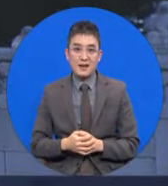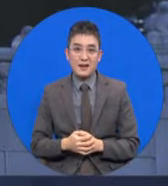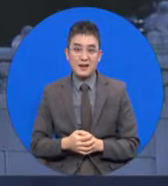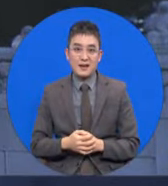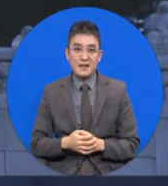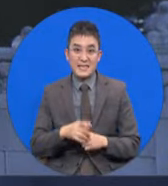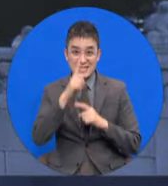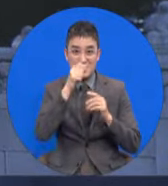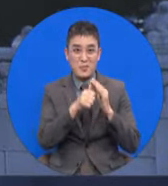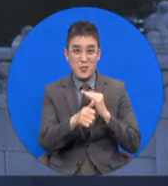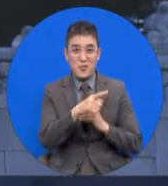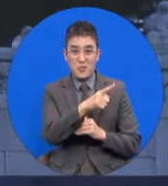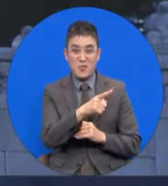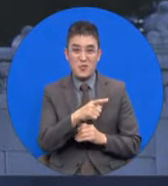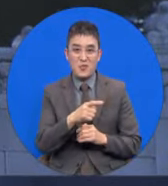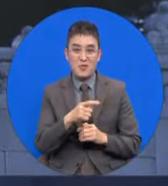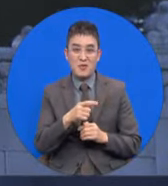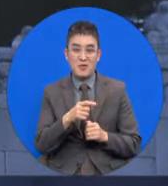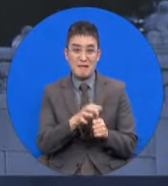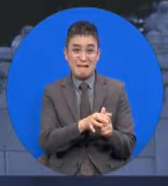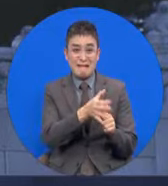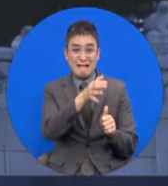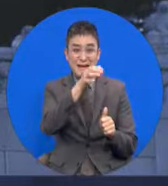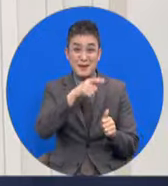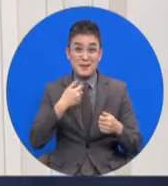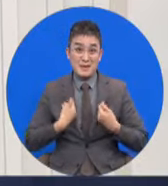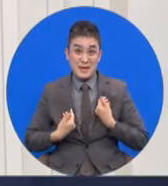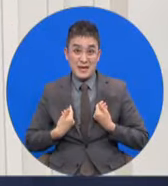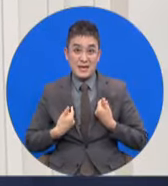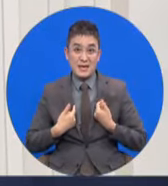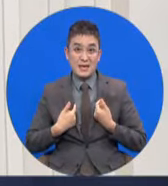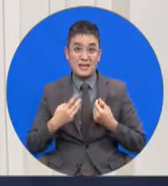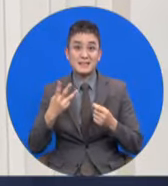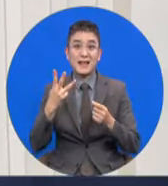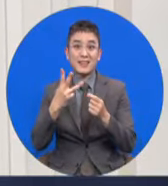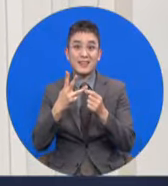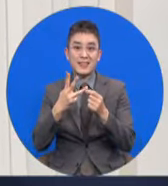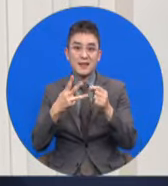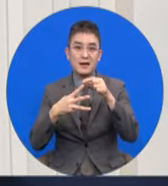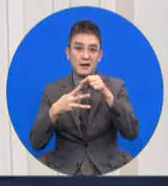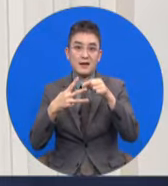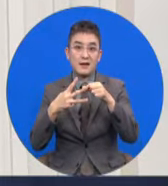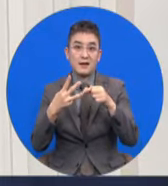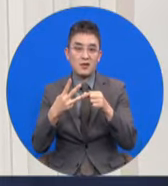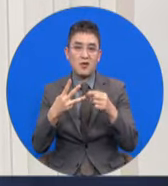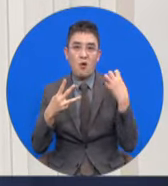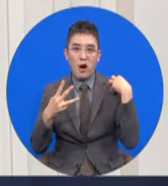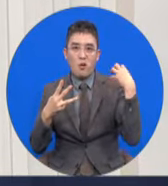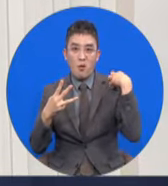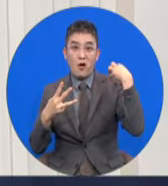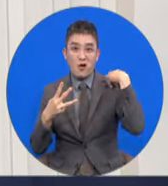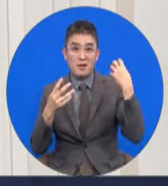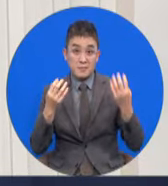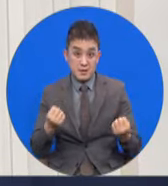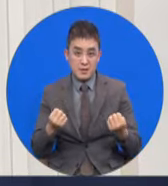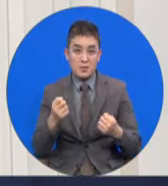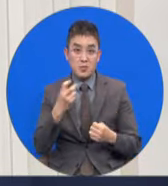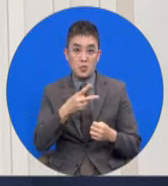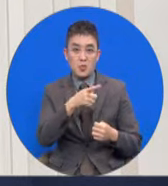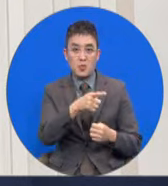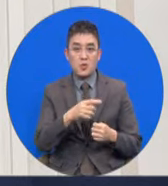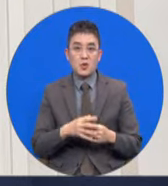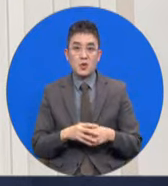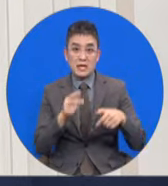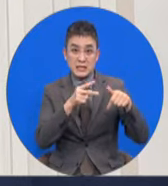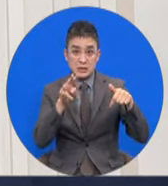바빴던 측면도 있었을 것 같아요. 그렇죠. 아까 말씀하신 대로 세 가지 역할을 동시에 했었어야 되고 지역구도 또 원희룡 후보라는 소위